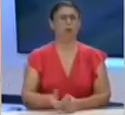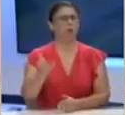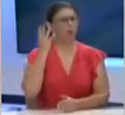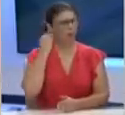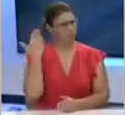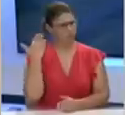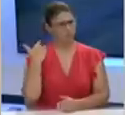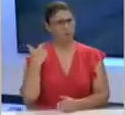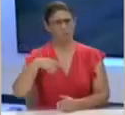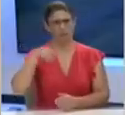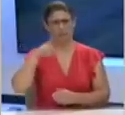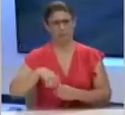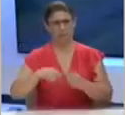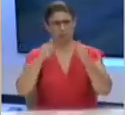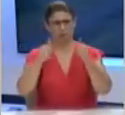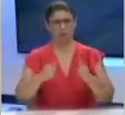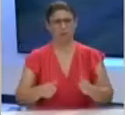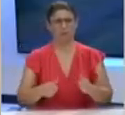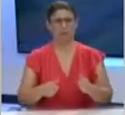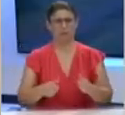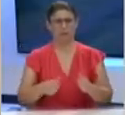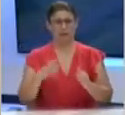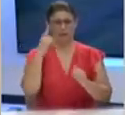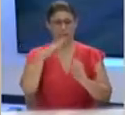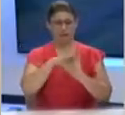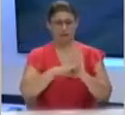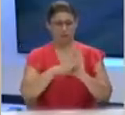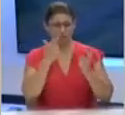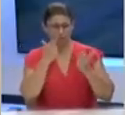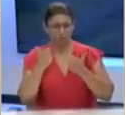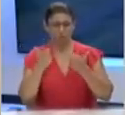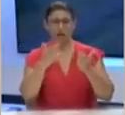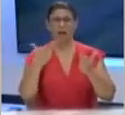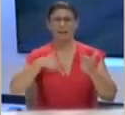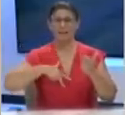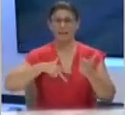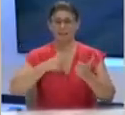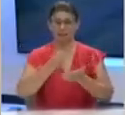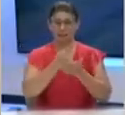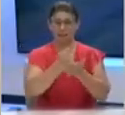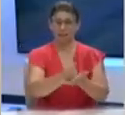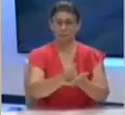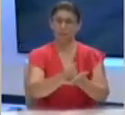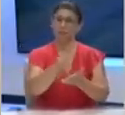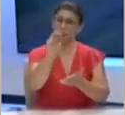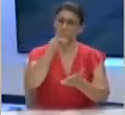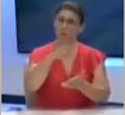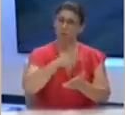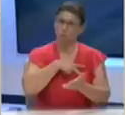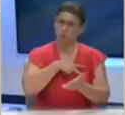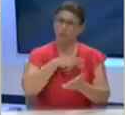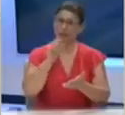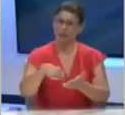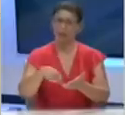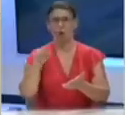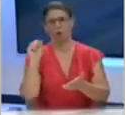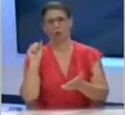προηγούμενες μέρες, προαναγγείλει ένα σύστημα παρακολούθησης αν τα κρατικά χρήματα αξιοποιήθηκαν σωστά ή